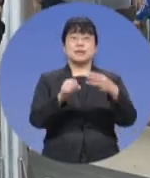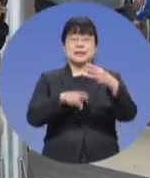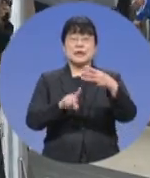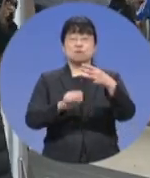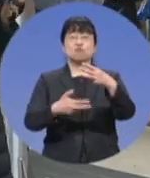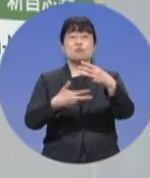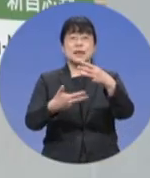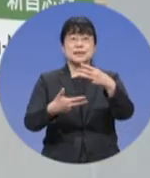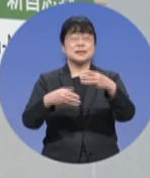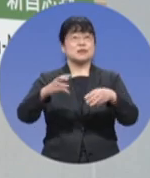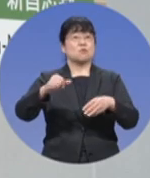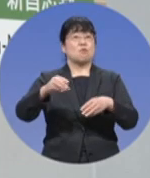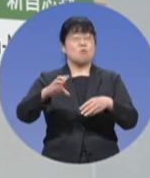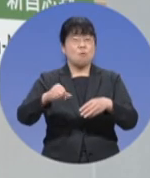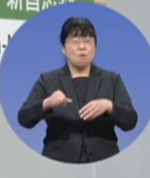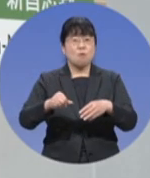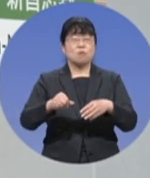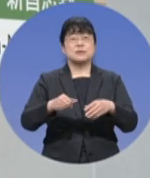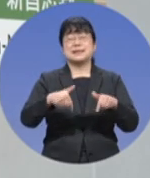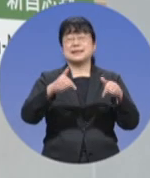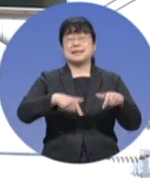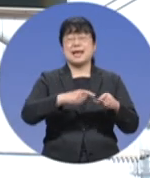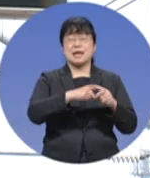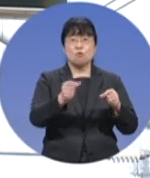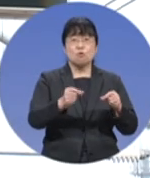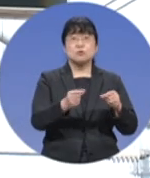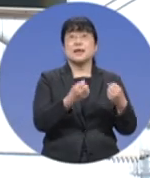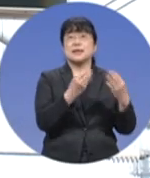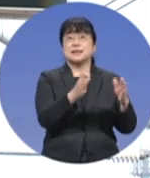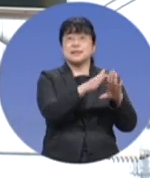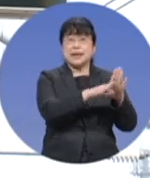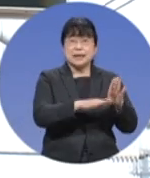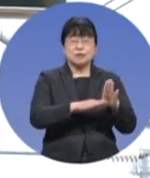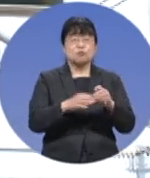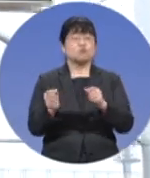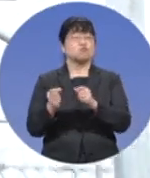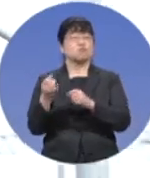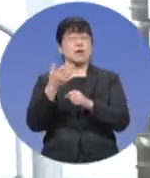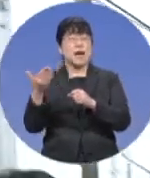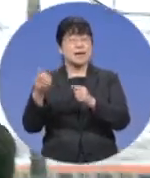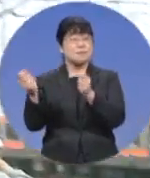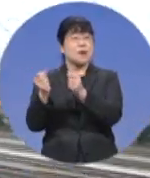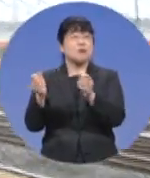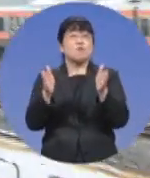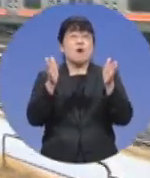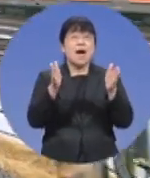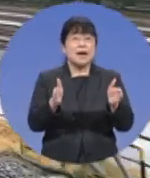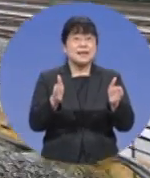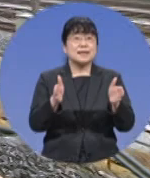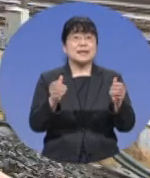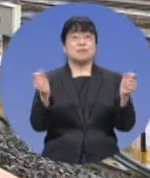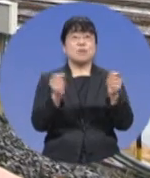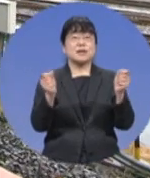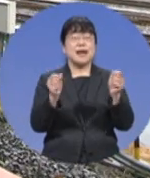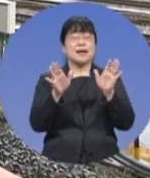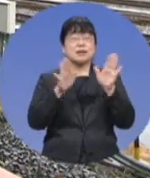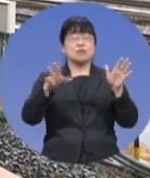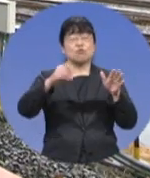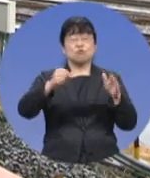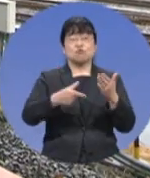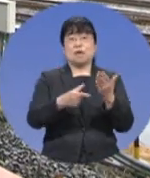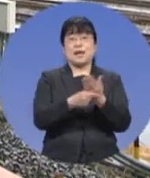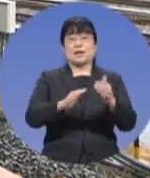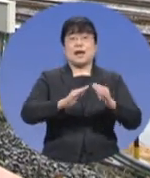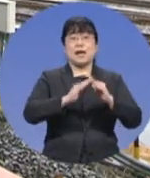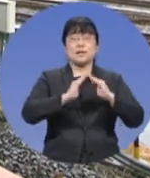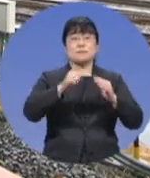18日土曜日、京葉線新習志野駅と海浜幕張駅の間に幕張豊砂駅が開業